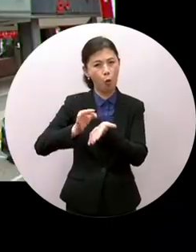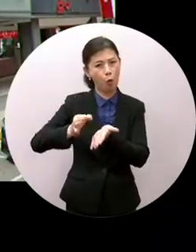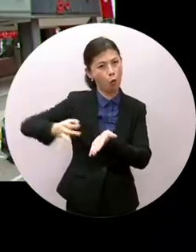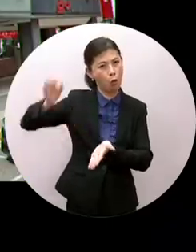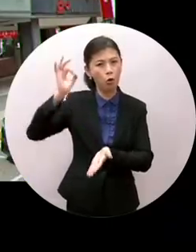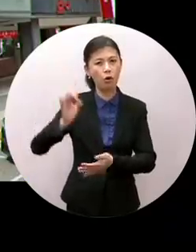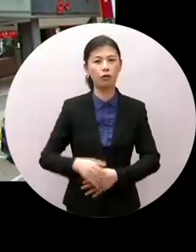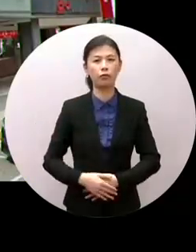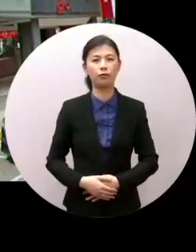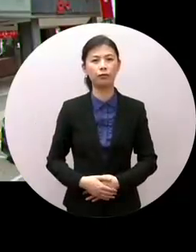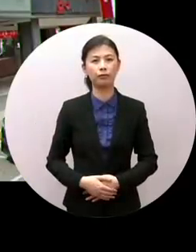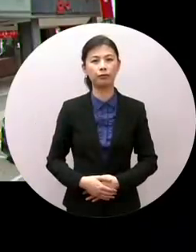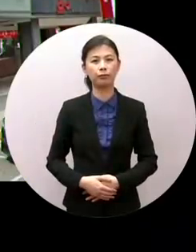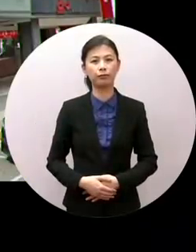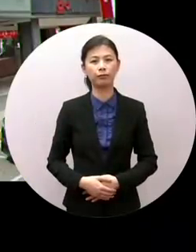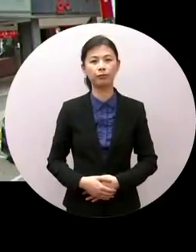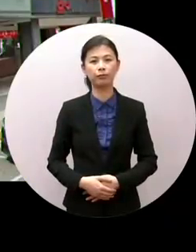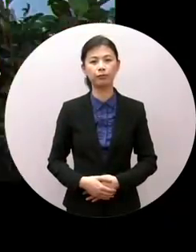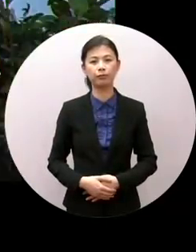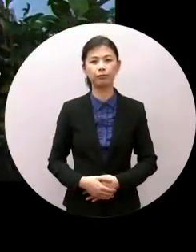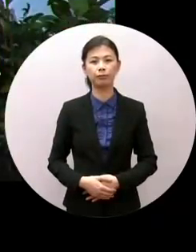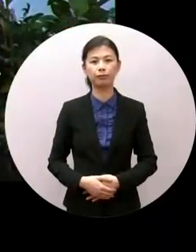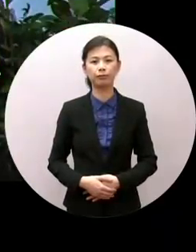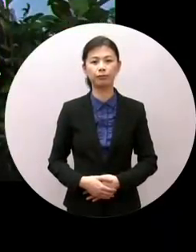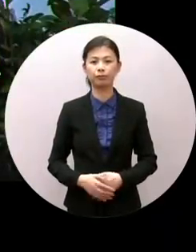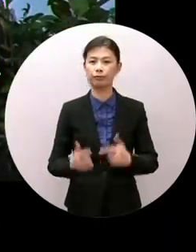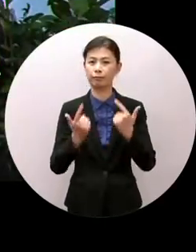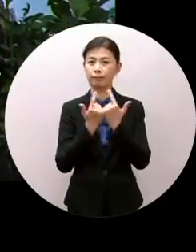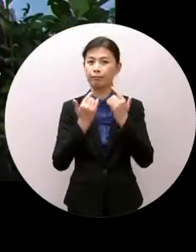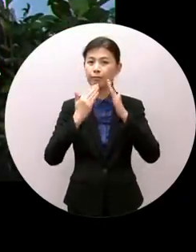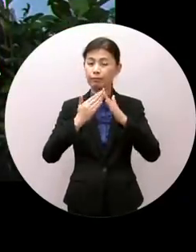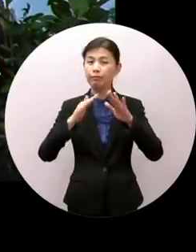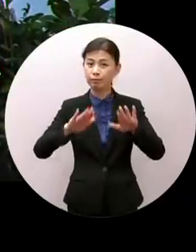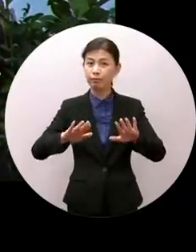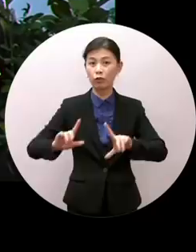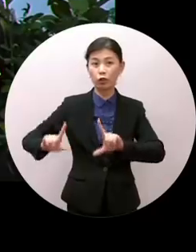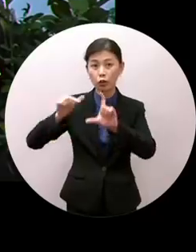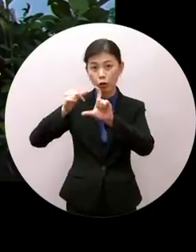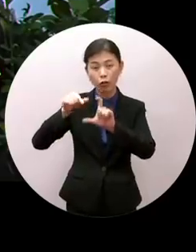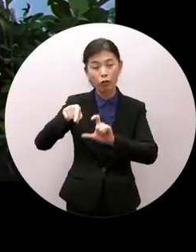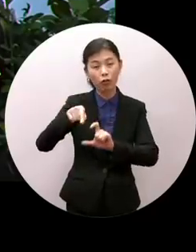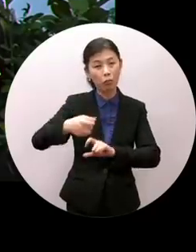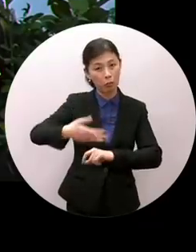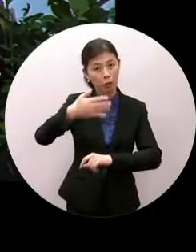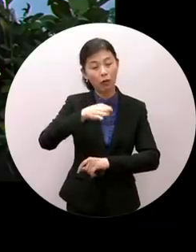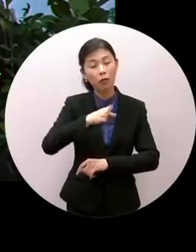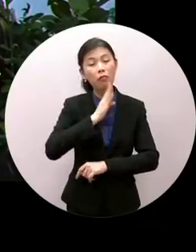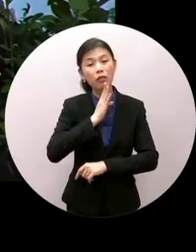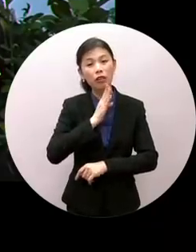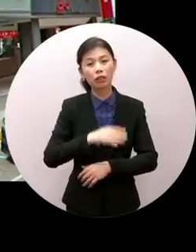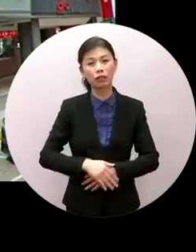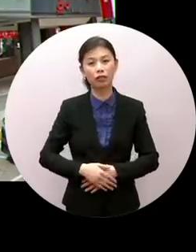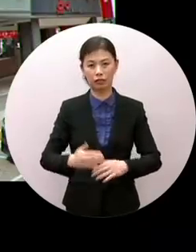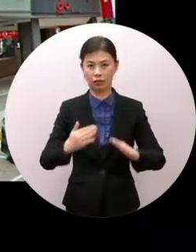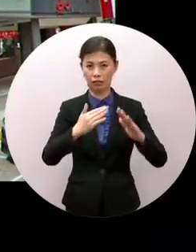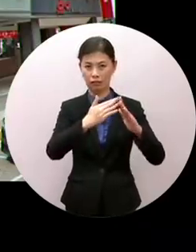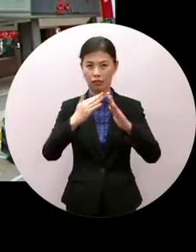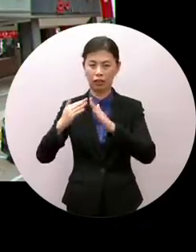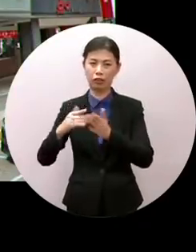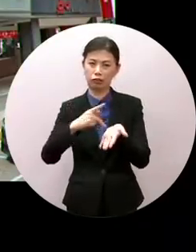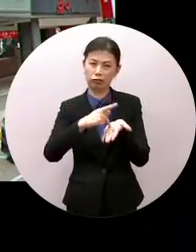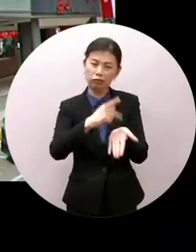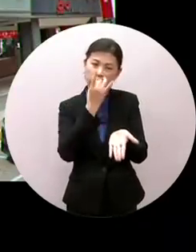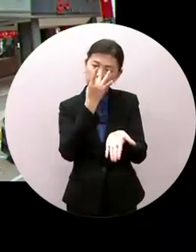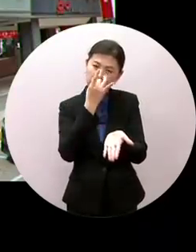看。来，好，这个是台北市现在的东区。东区现在有非常多的房子租不出